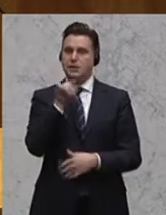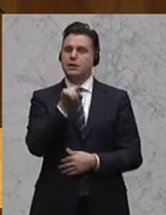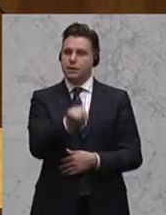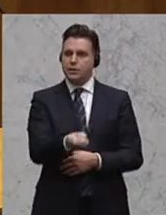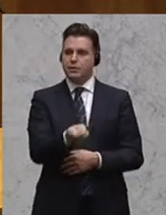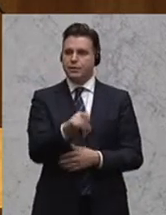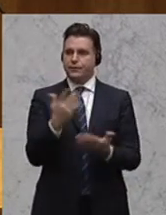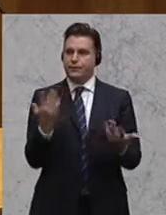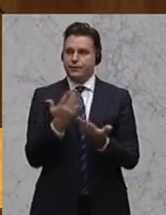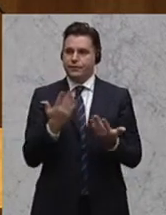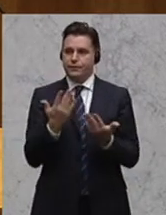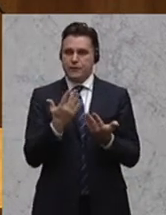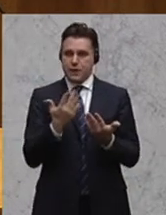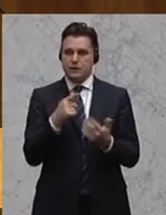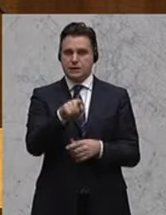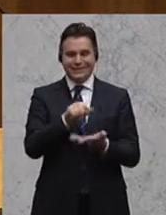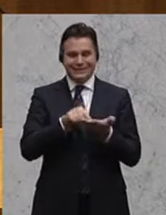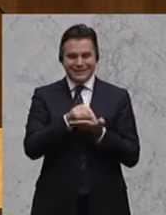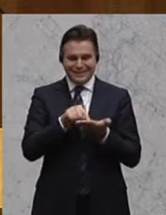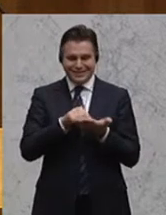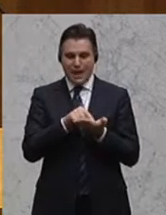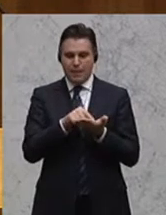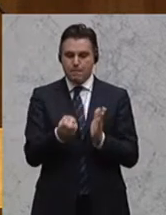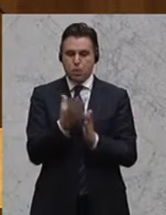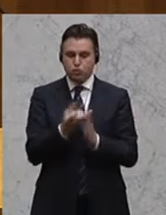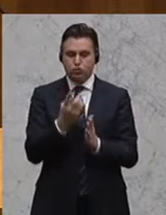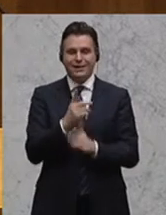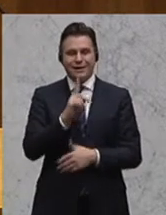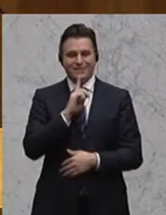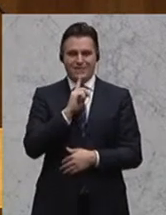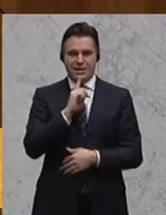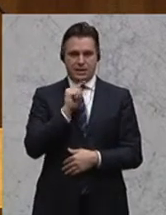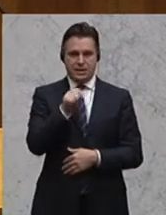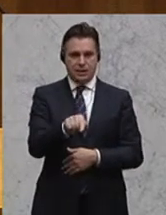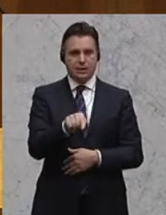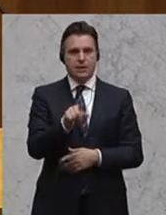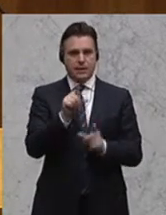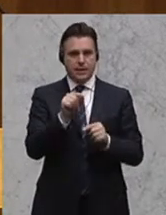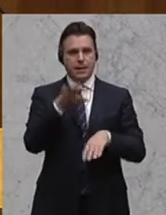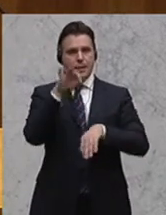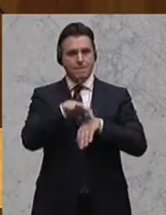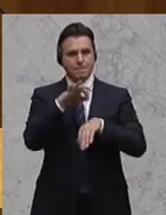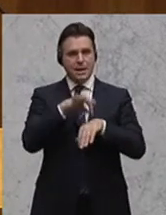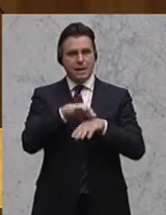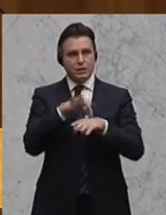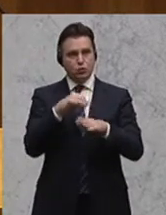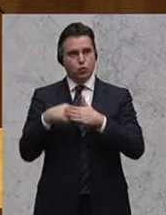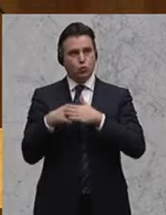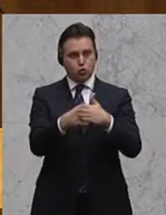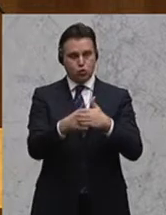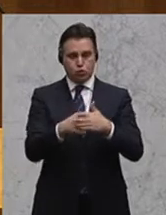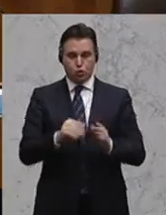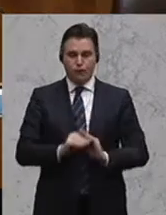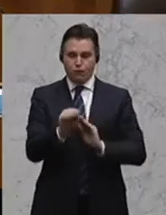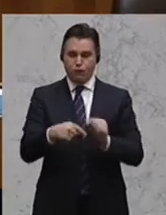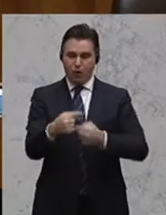wenigsten entwicklungsfähige Zellen produziert. Medizinisch unterstützte Fortpflanzung soll weiterhin wie